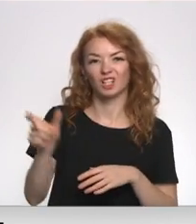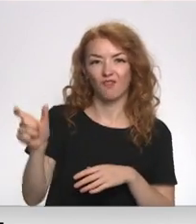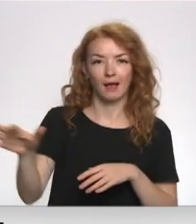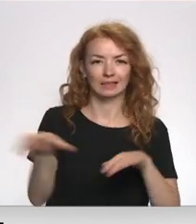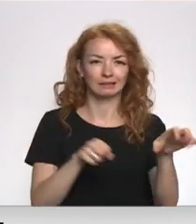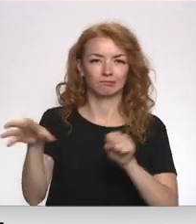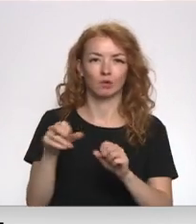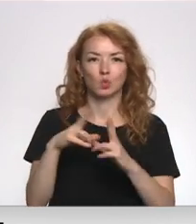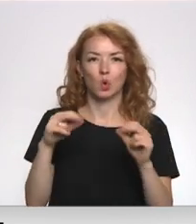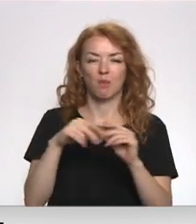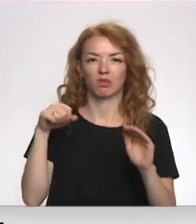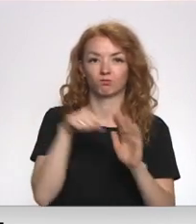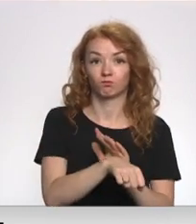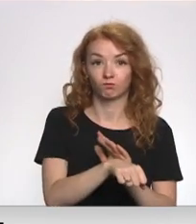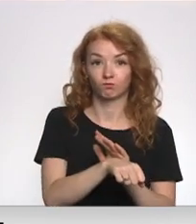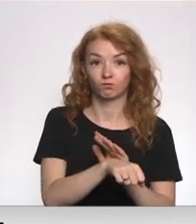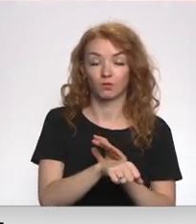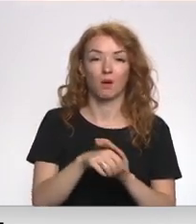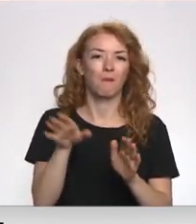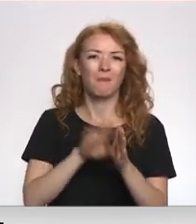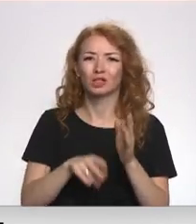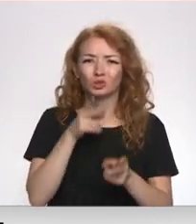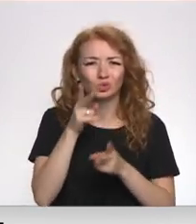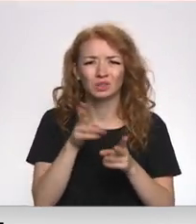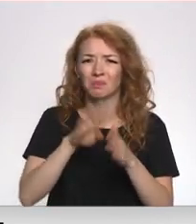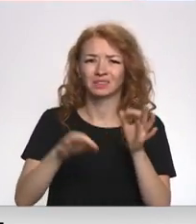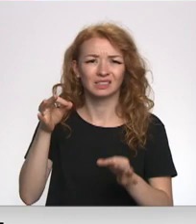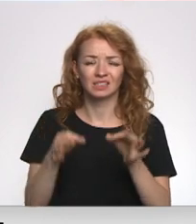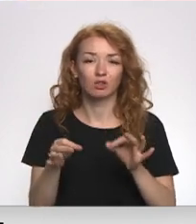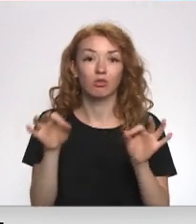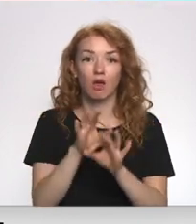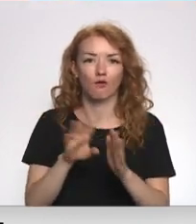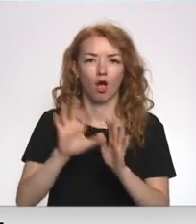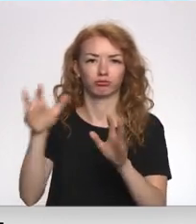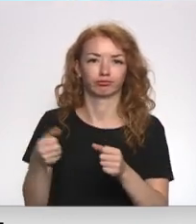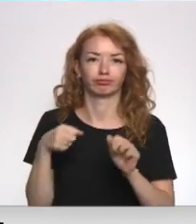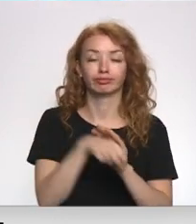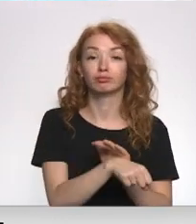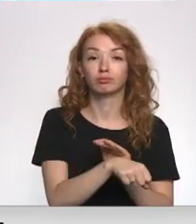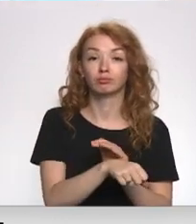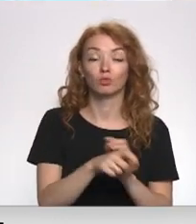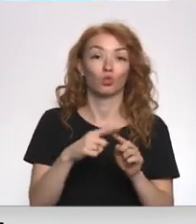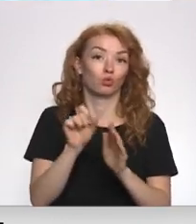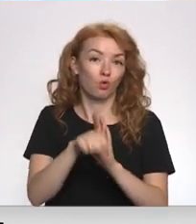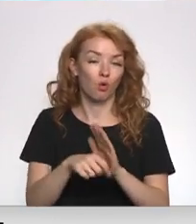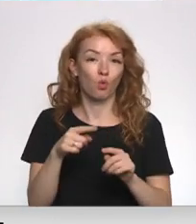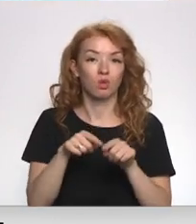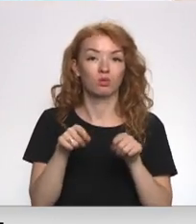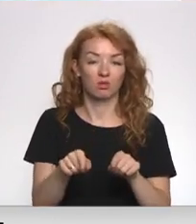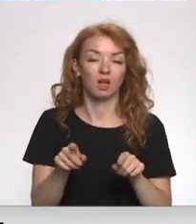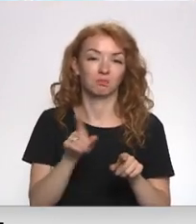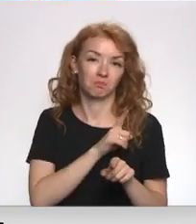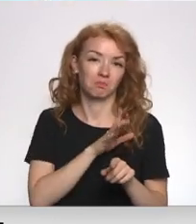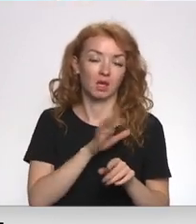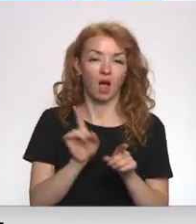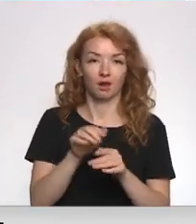koncentrācijas nometnēs vai iznīcināšana bez apsūdzības, bez tiesas, bez vainas pierādīšanas. Un jāsaka, ka tas skāra arī Latviju,